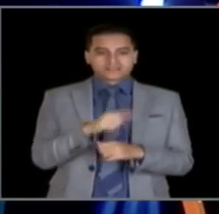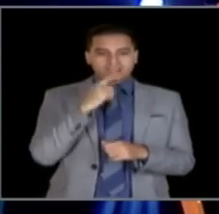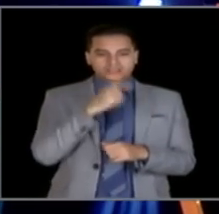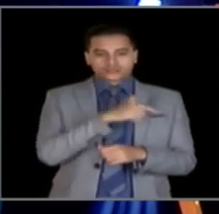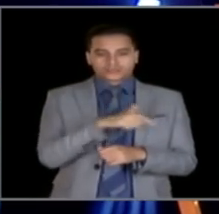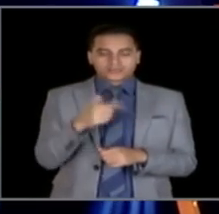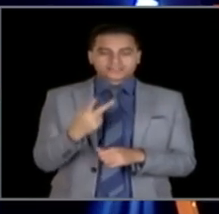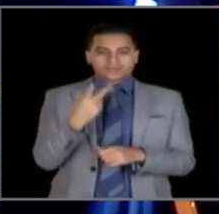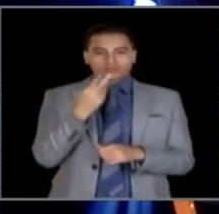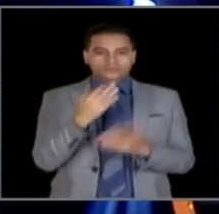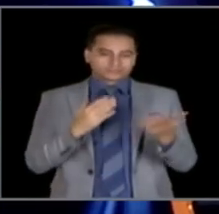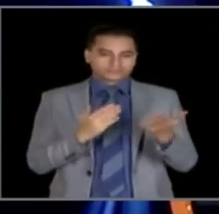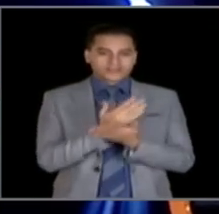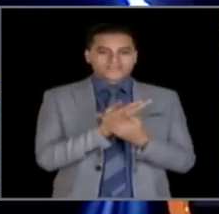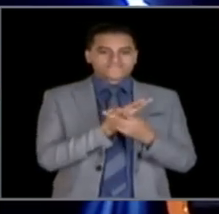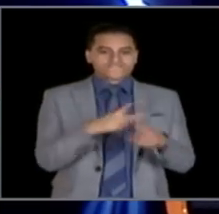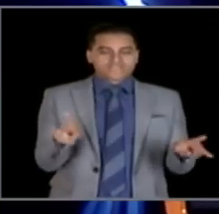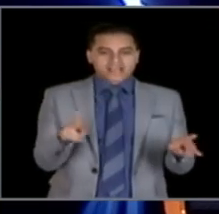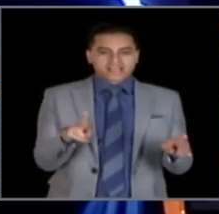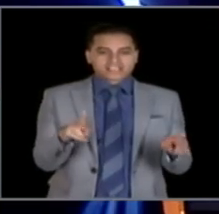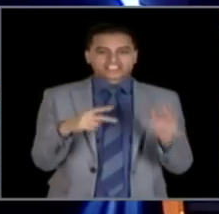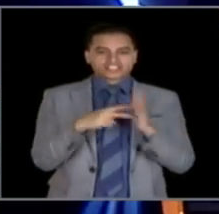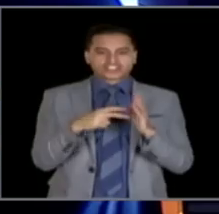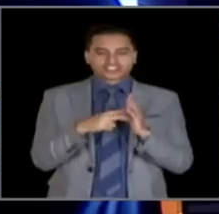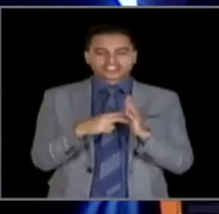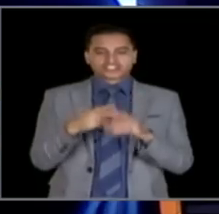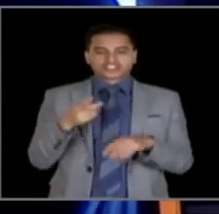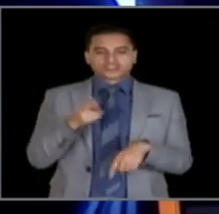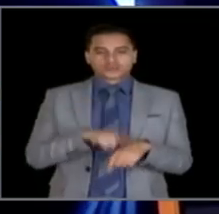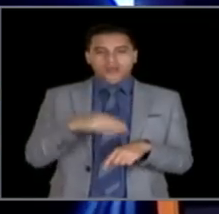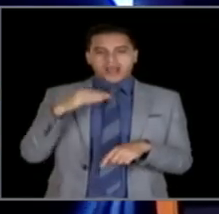اتوجهوا لفتح الشام، ومن ضمنهم حلب.